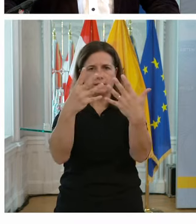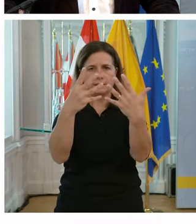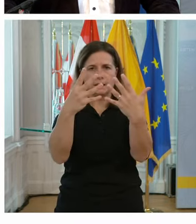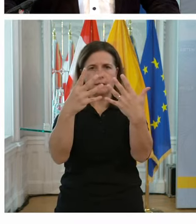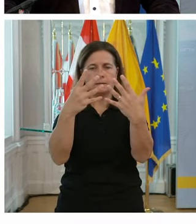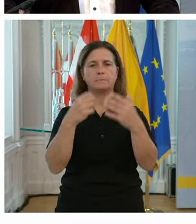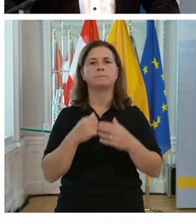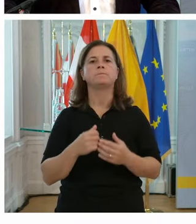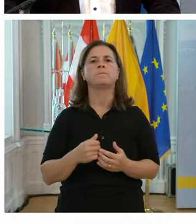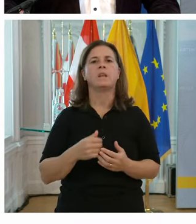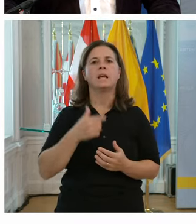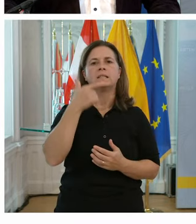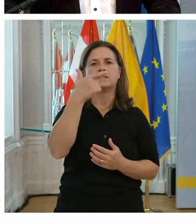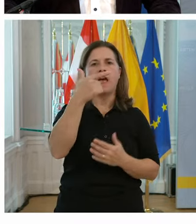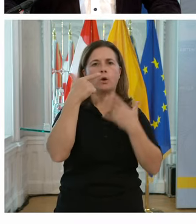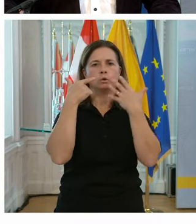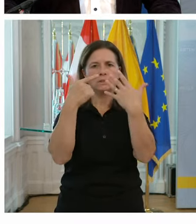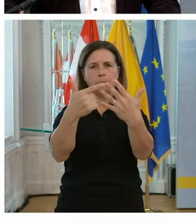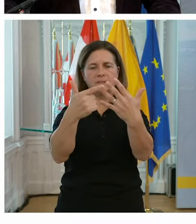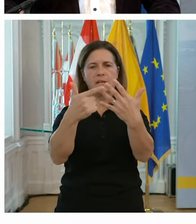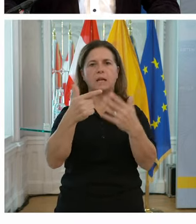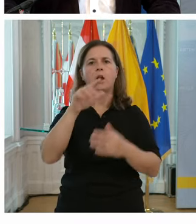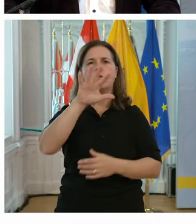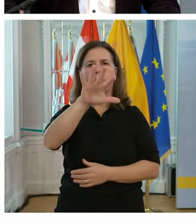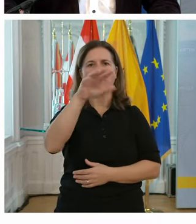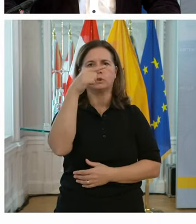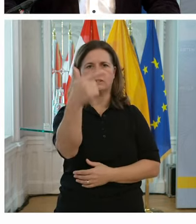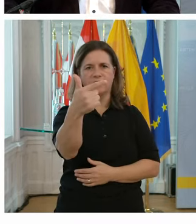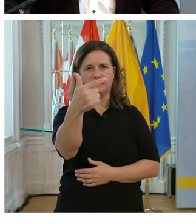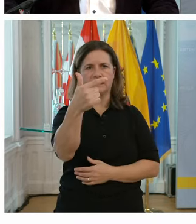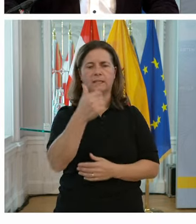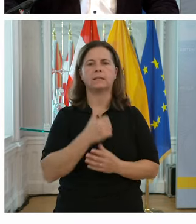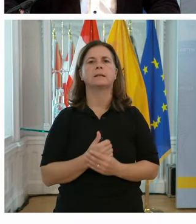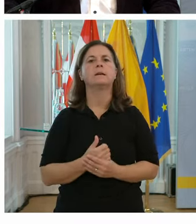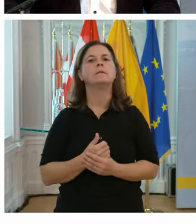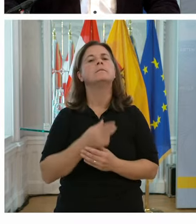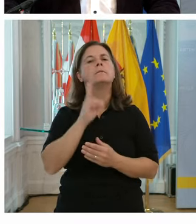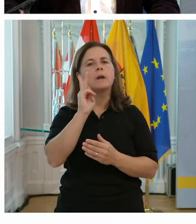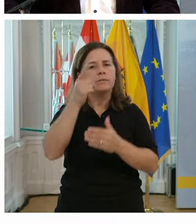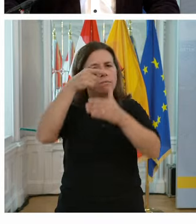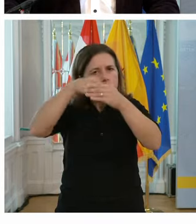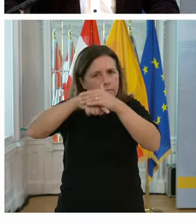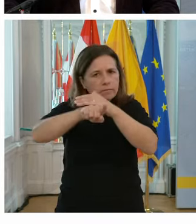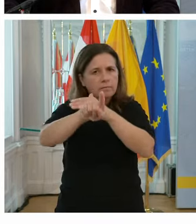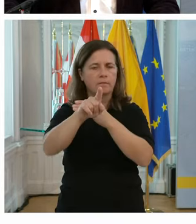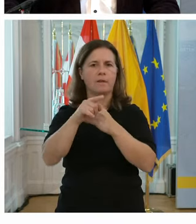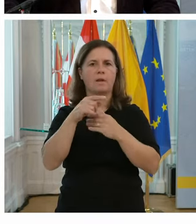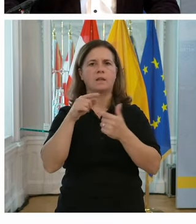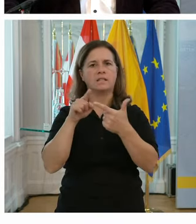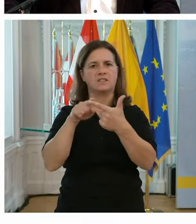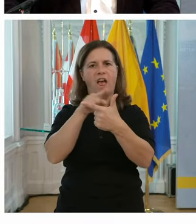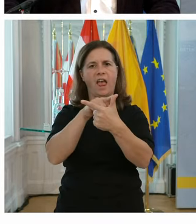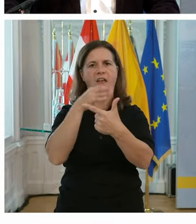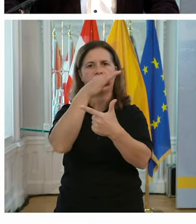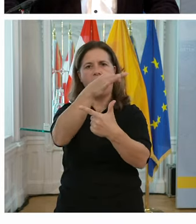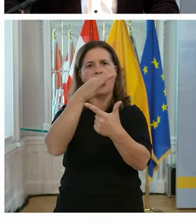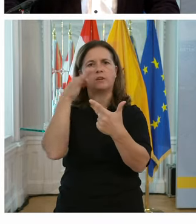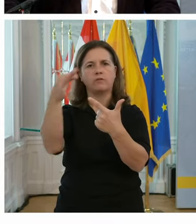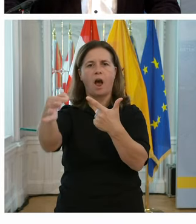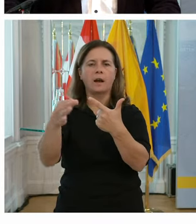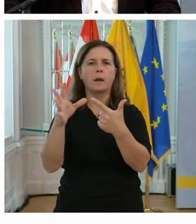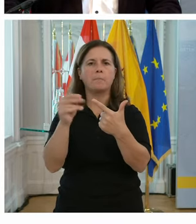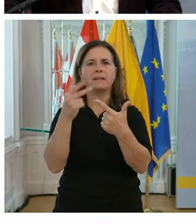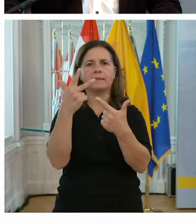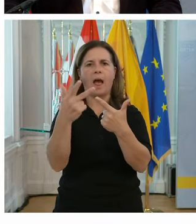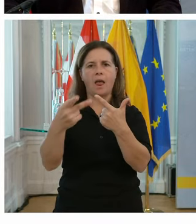1597 72 25. Und auch da kommen Sie dann auf unsere zwei Fragen, wo Sie jeweils